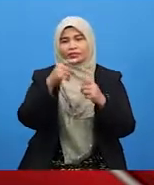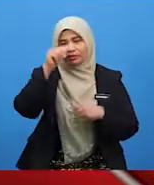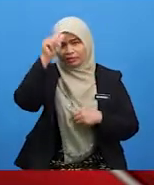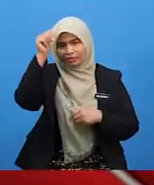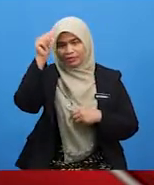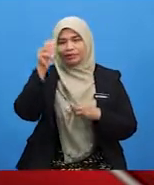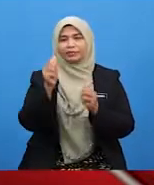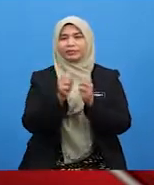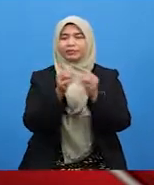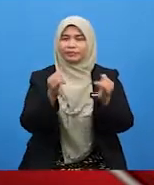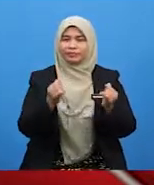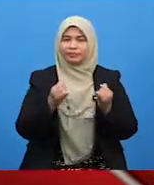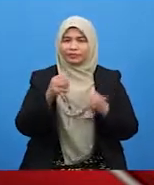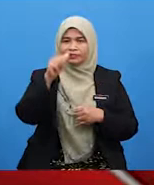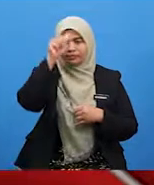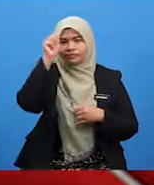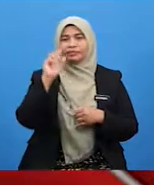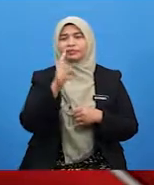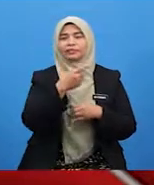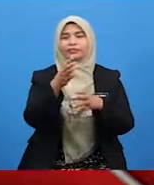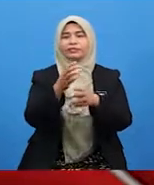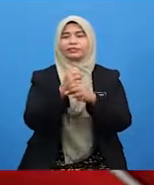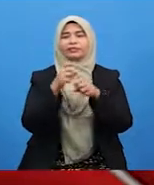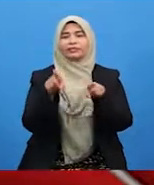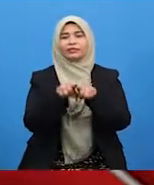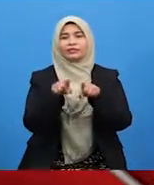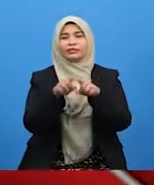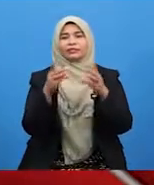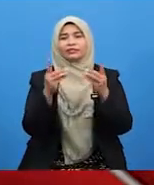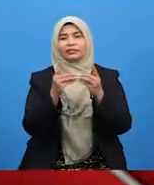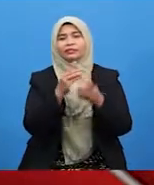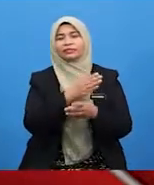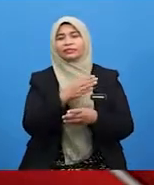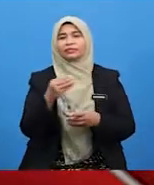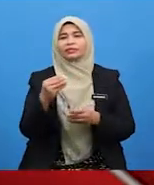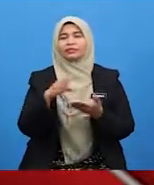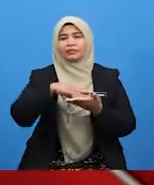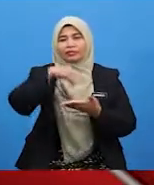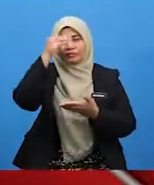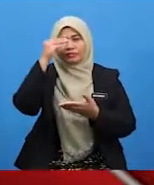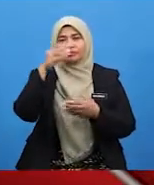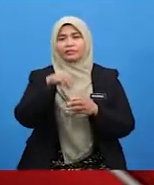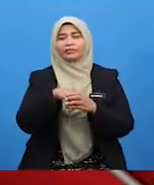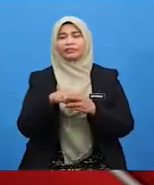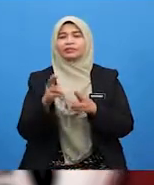dengan keizinan Allah, kita dapat lagi bersua dan belajar melalui rancangan